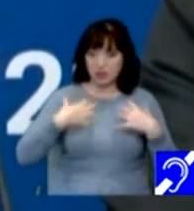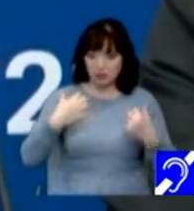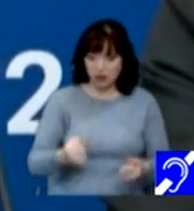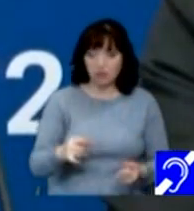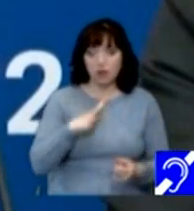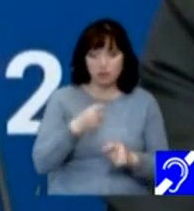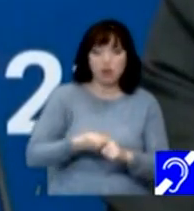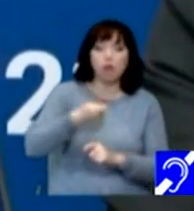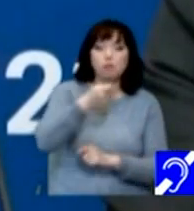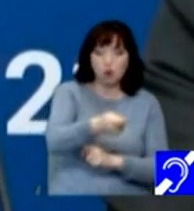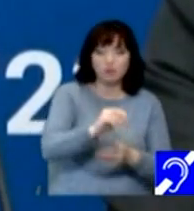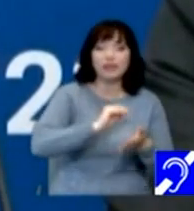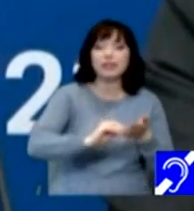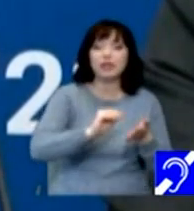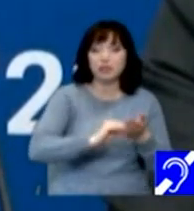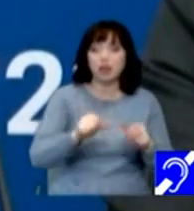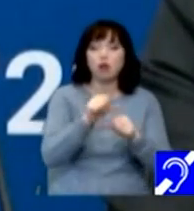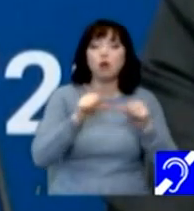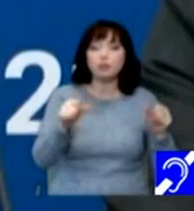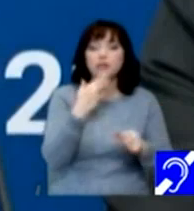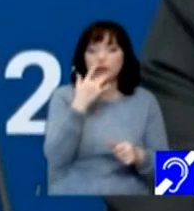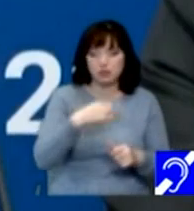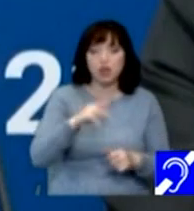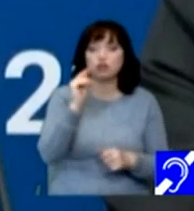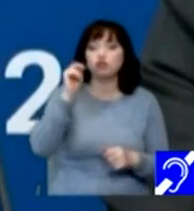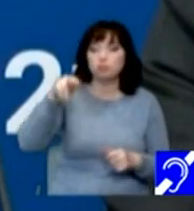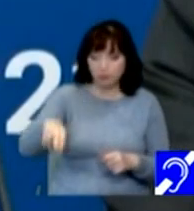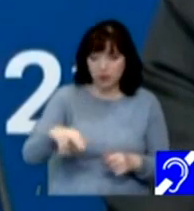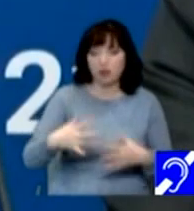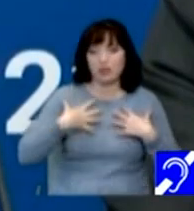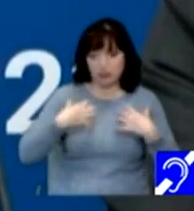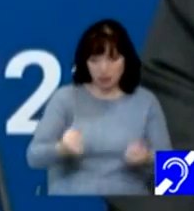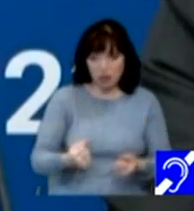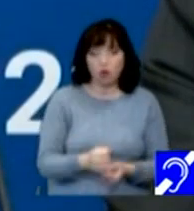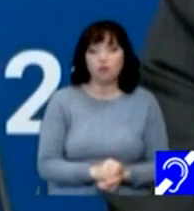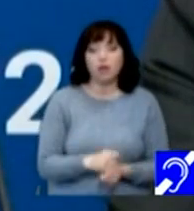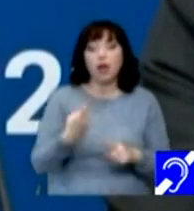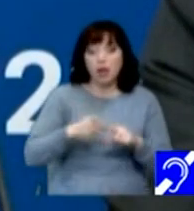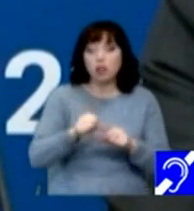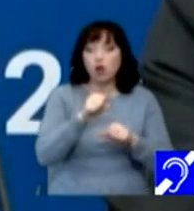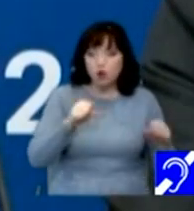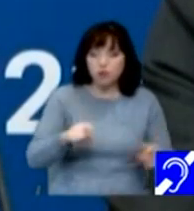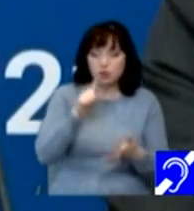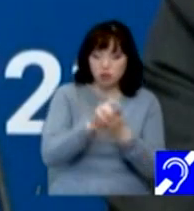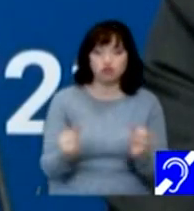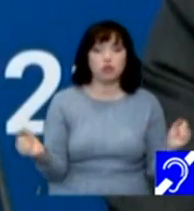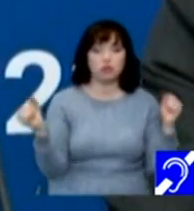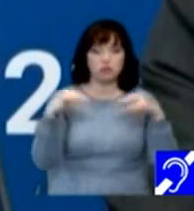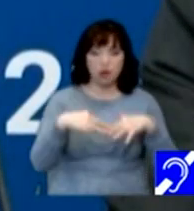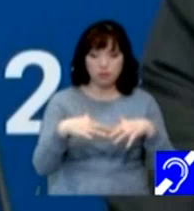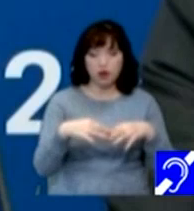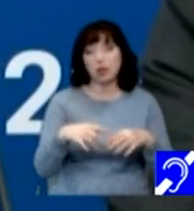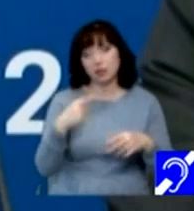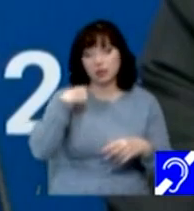fost înaintat către Secretariatul Comisiei Naționale Extraordinare de Sănătate Publică. Comisia urmează să se întrunească cel